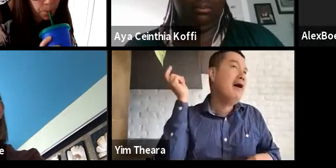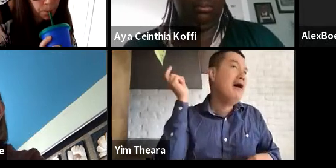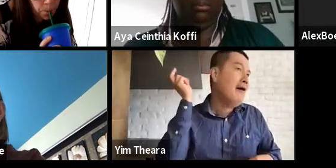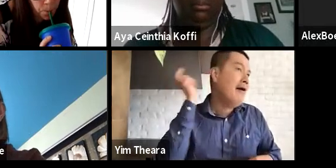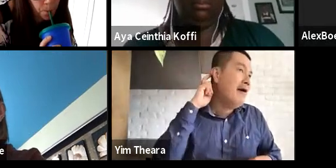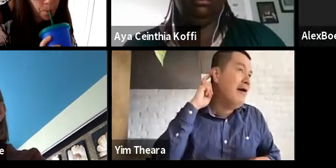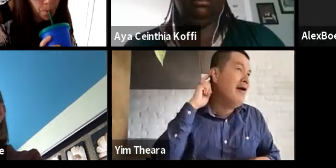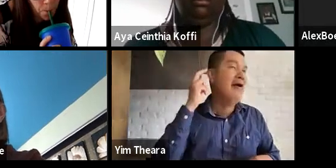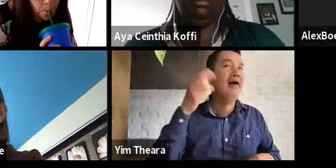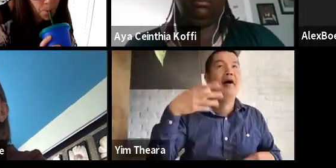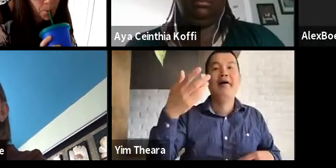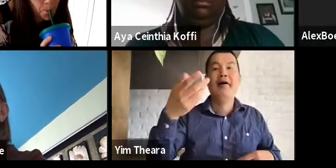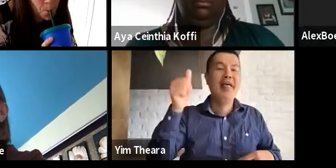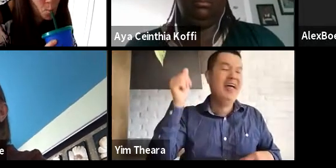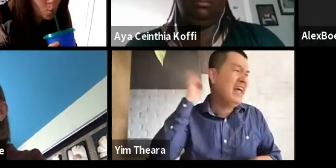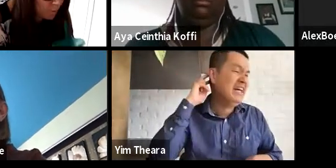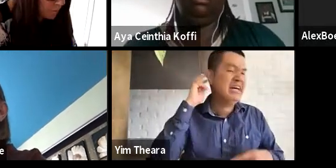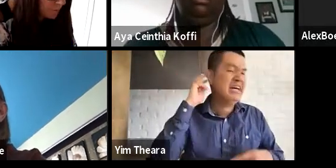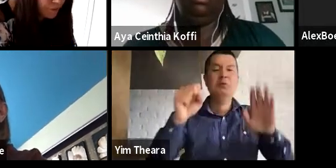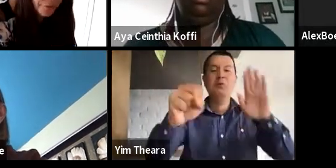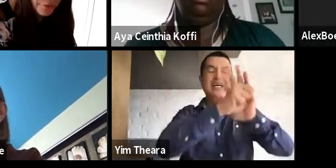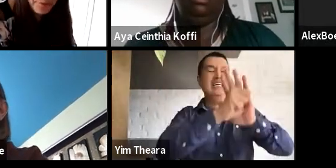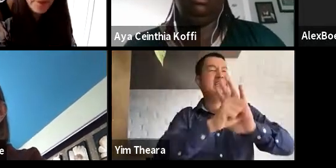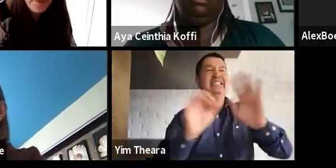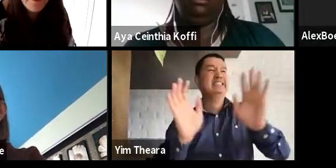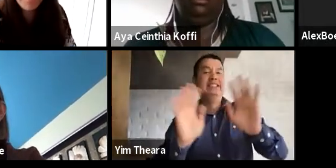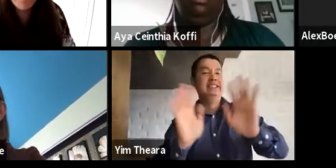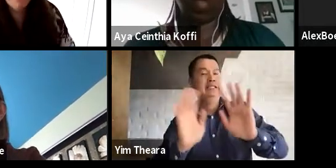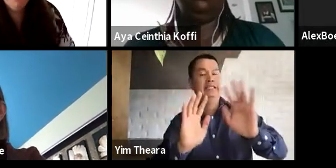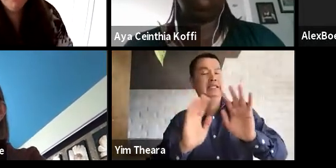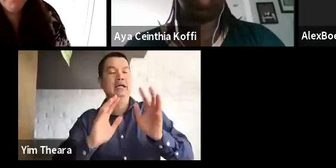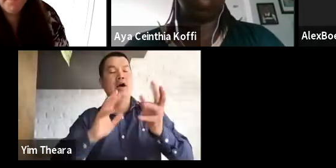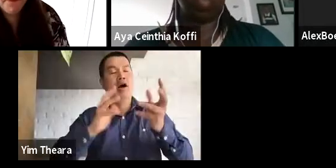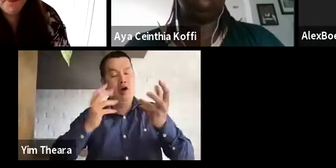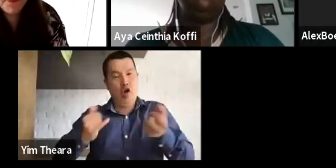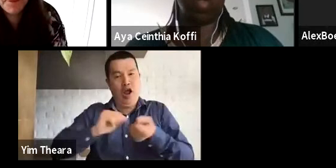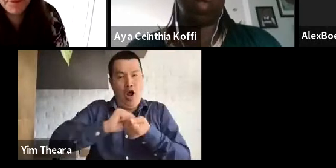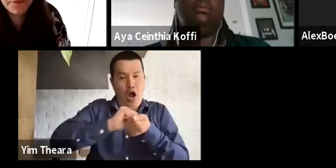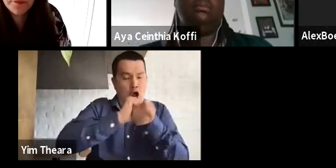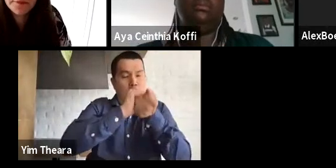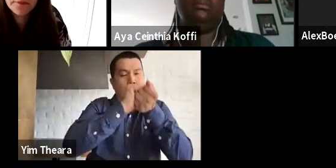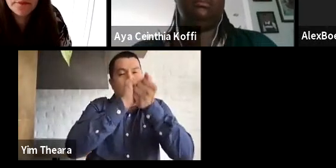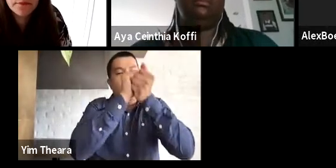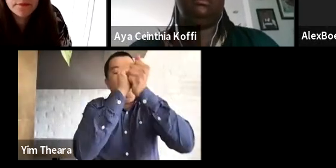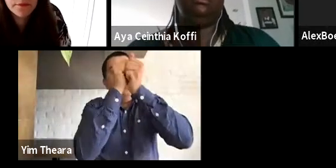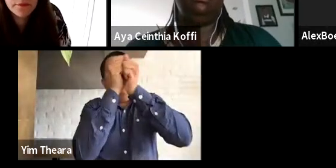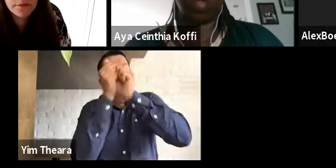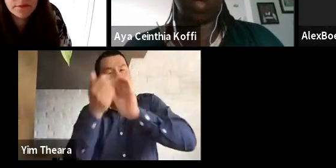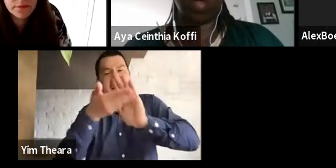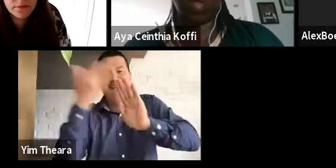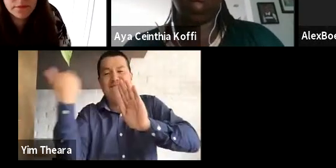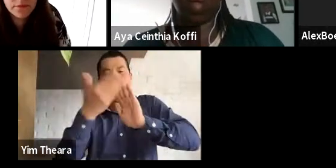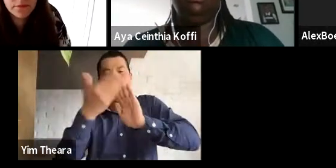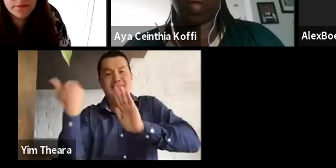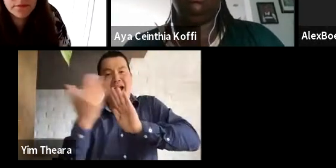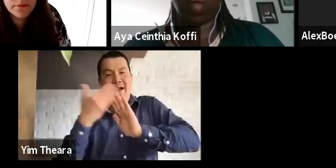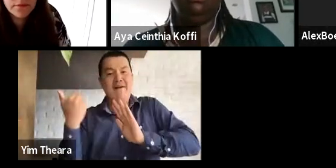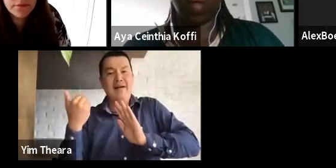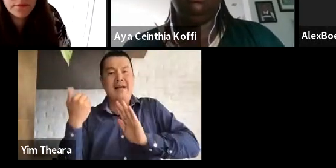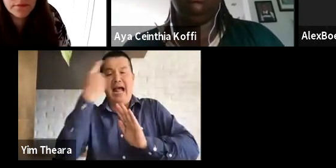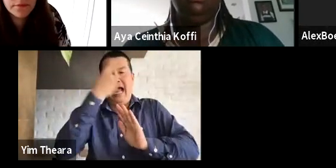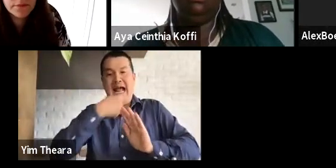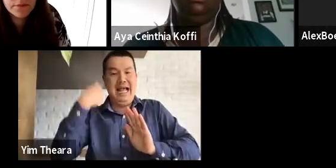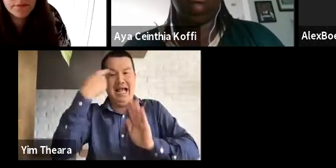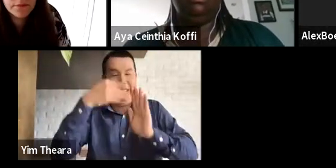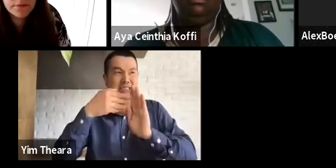pays. Comme aussi des gens qui ont un implant, on l'appelait « Ah, celle qui a l'implant ». C'est devenu aussi